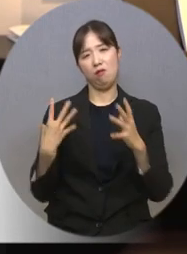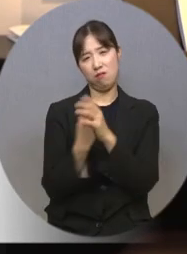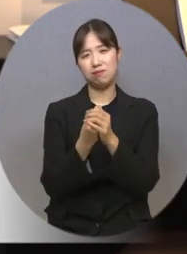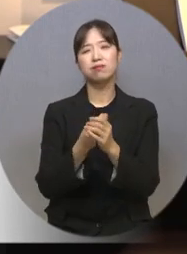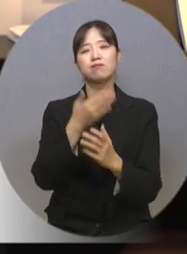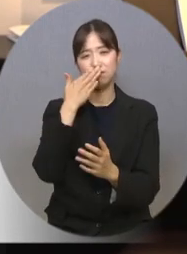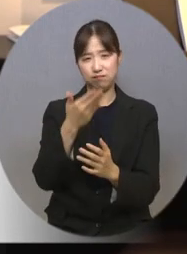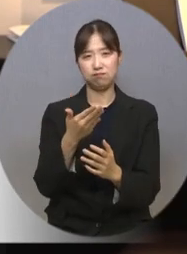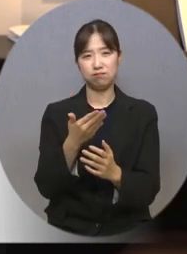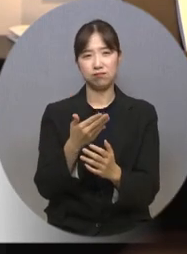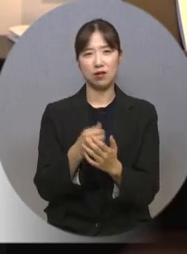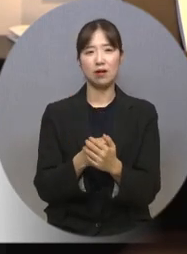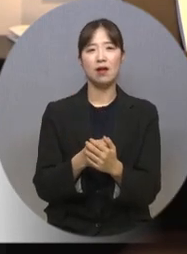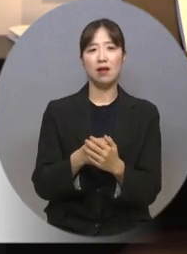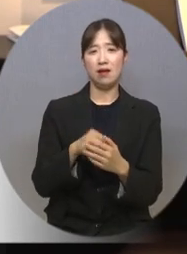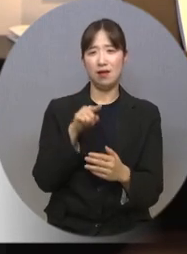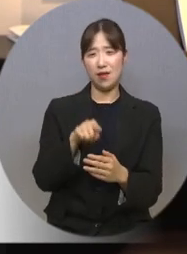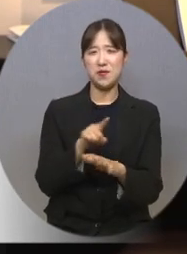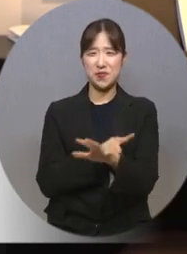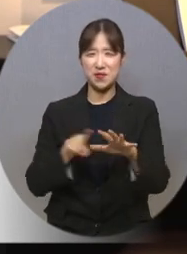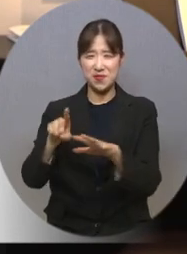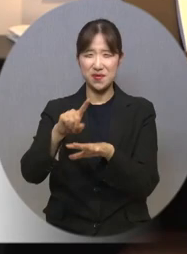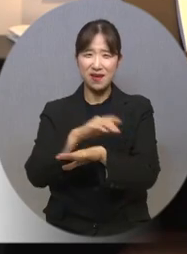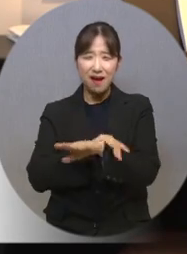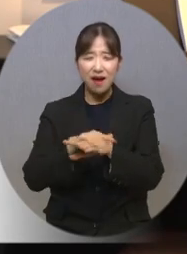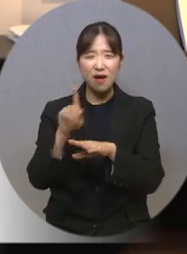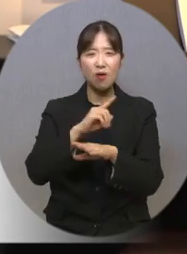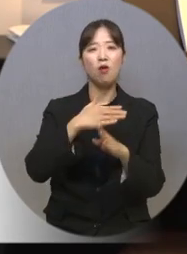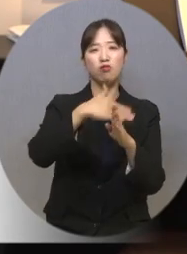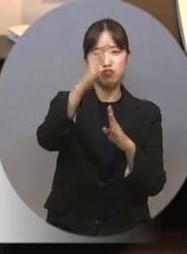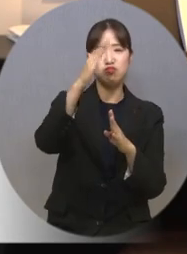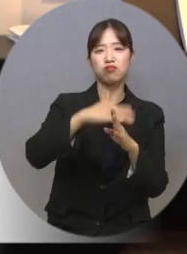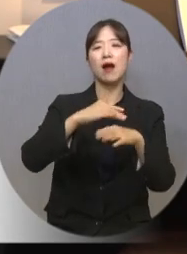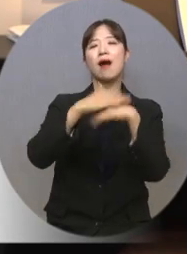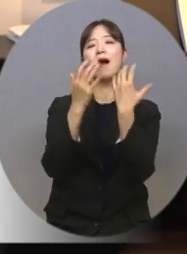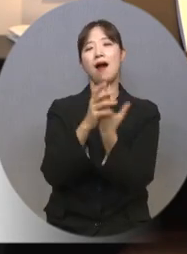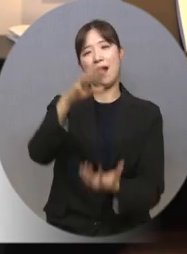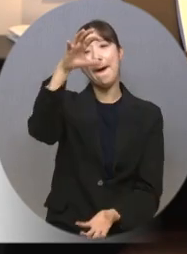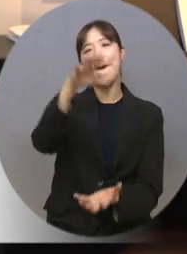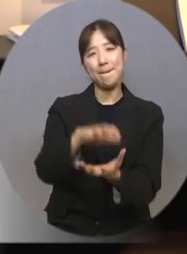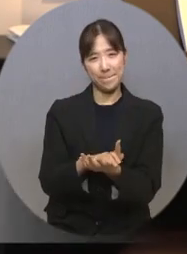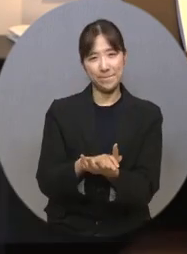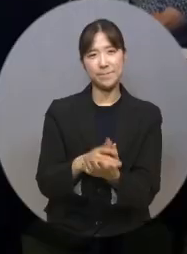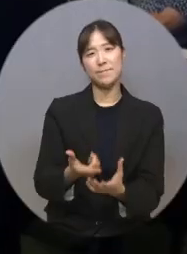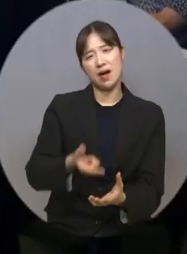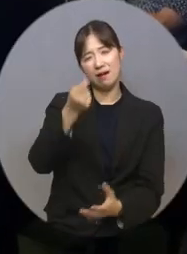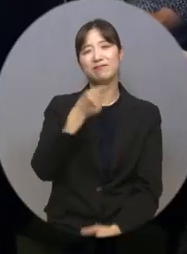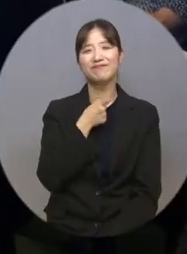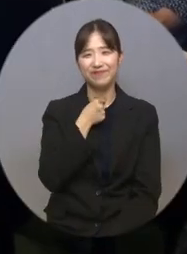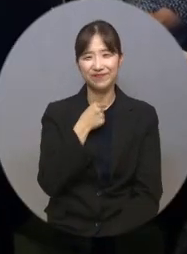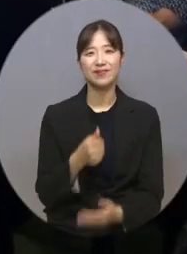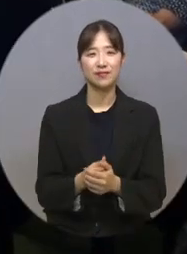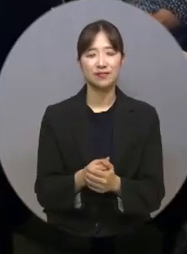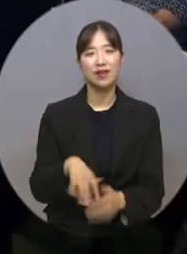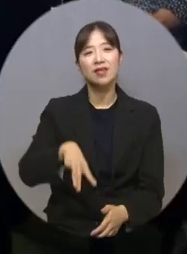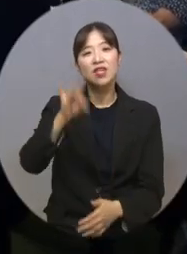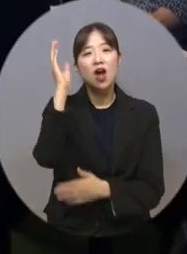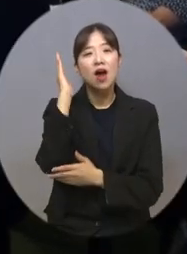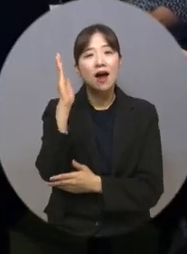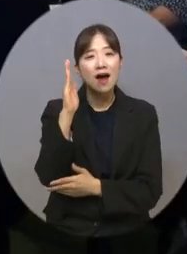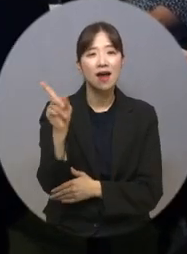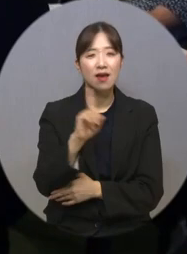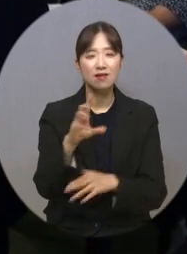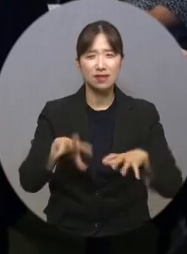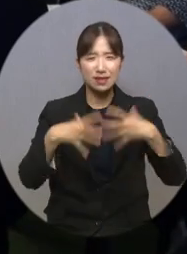이 선진국에 북도포화왕국, 남도포화왕국. 그런 길이 빨리 열렸으면 좋겠어요. 첫 강의는